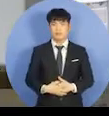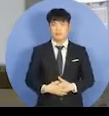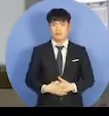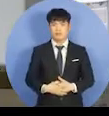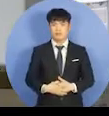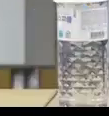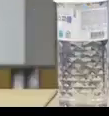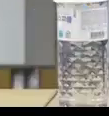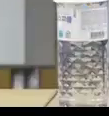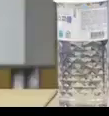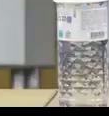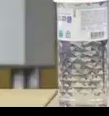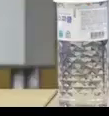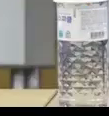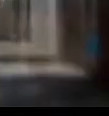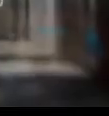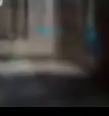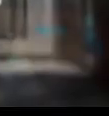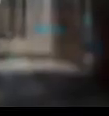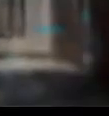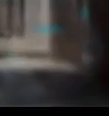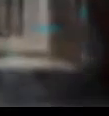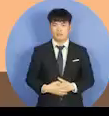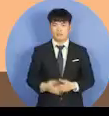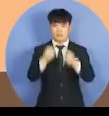수행할 예정입니다.